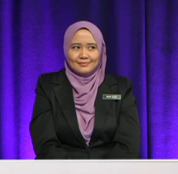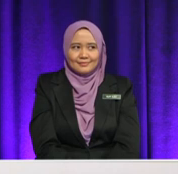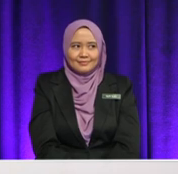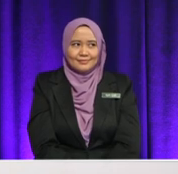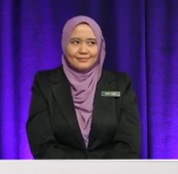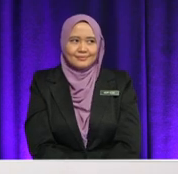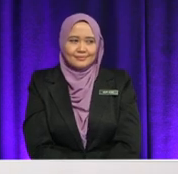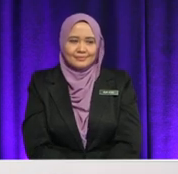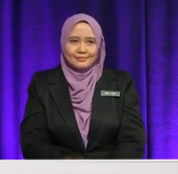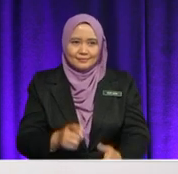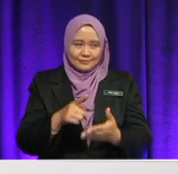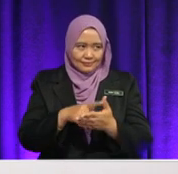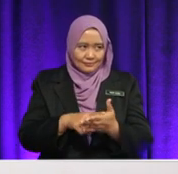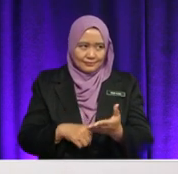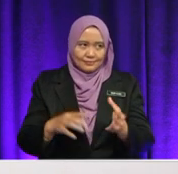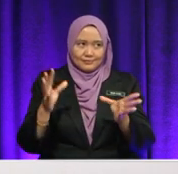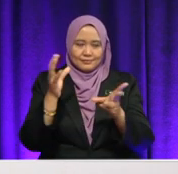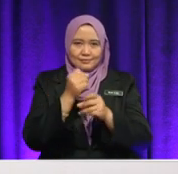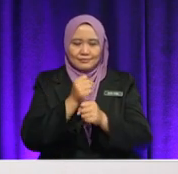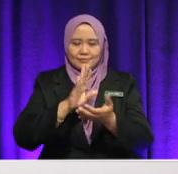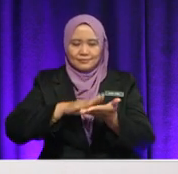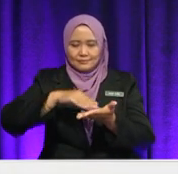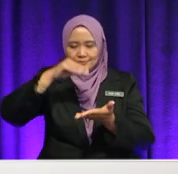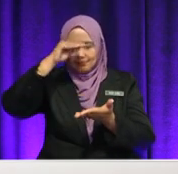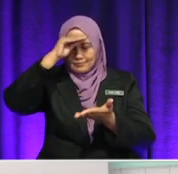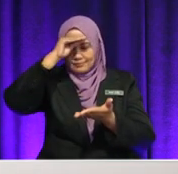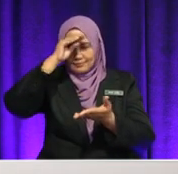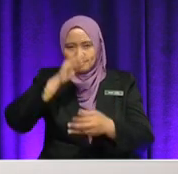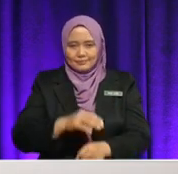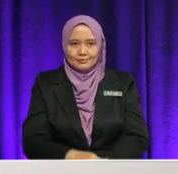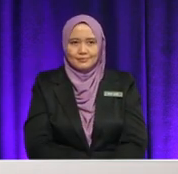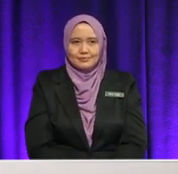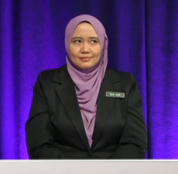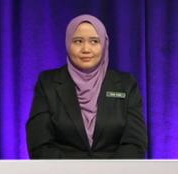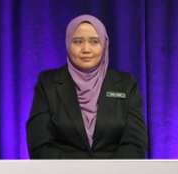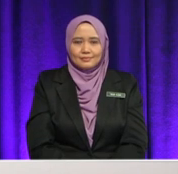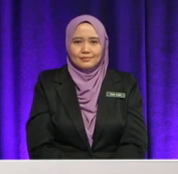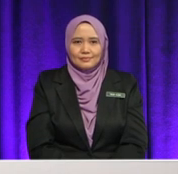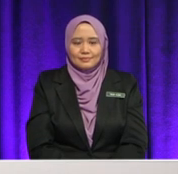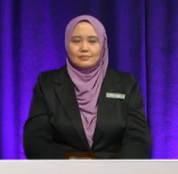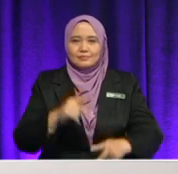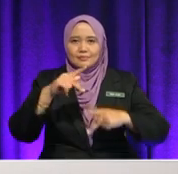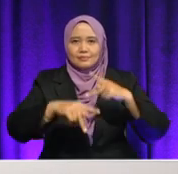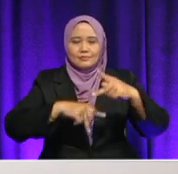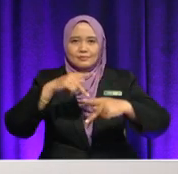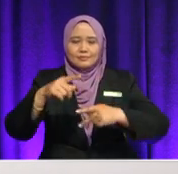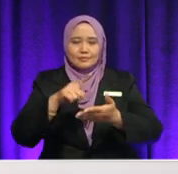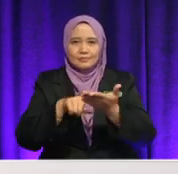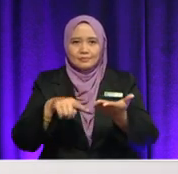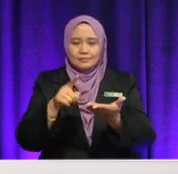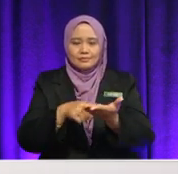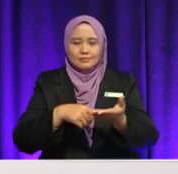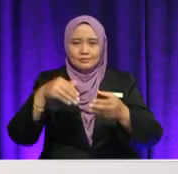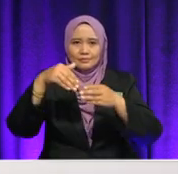apa yang saya dapat pelajari dan tajuk pada hari ini adalah proses pilihan Gayo umum pertama